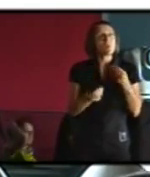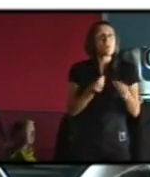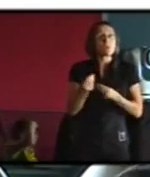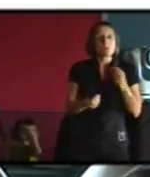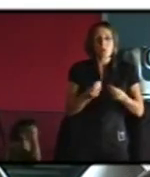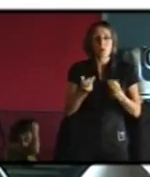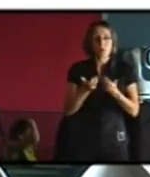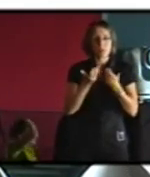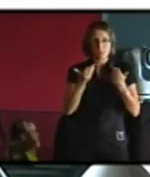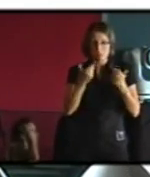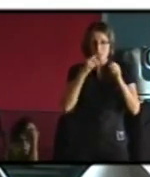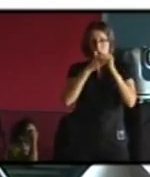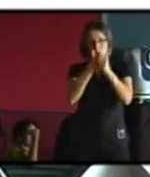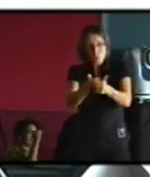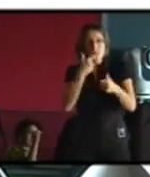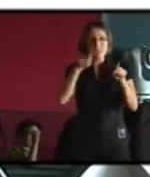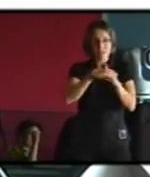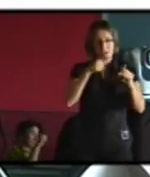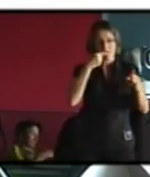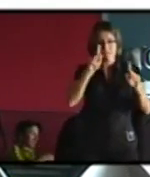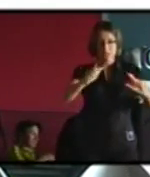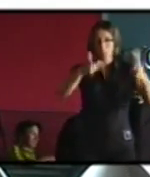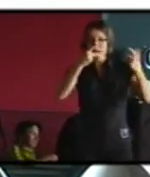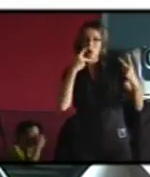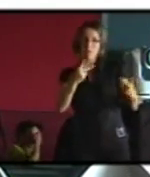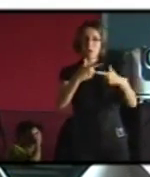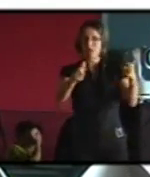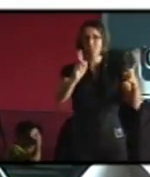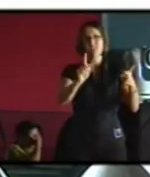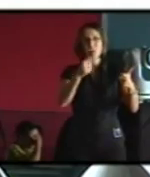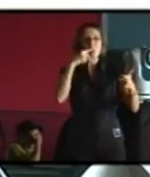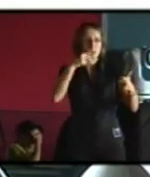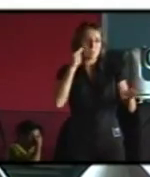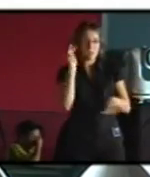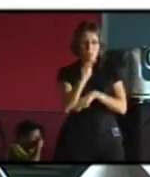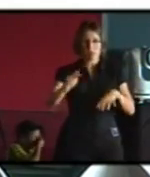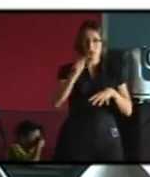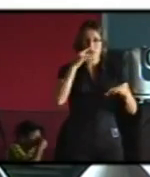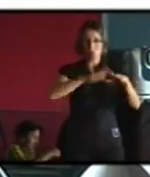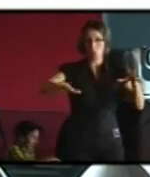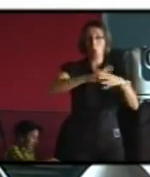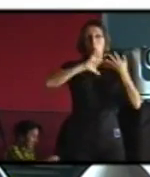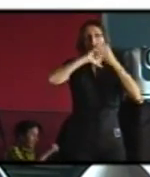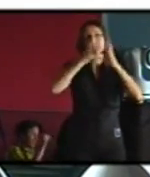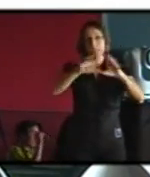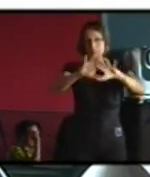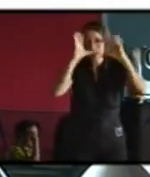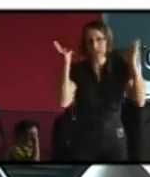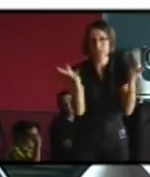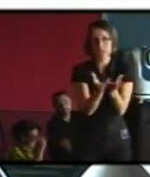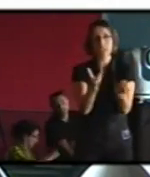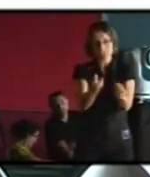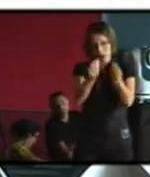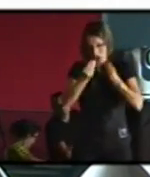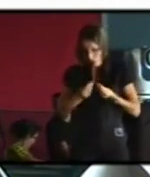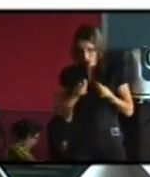sur une typologie ou sur un produit immobilier, mais qui est pensée sur une sorte de complexité. Et cette complexité, je pense, fait que la